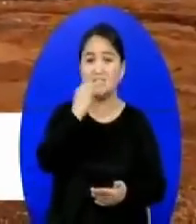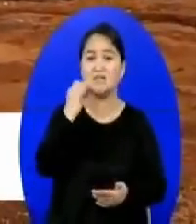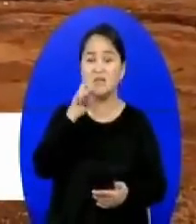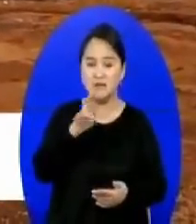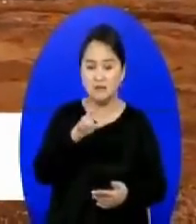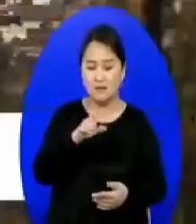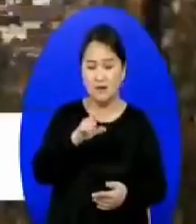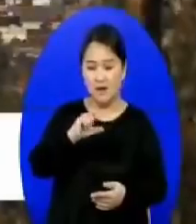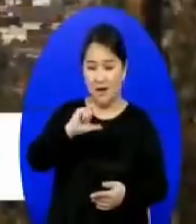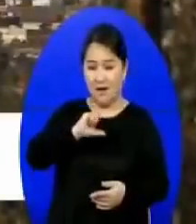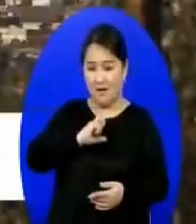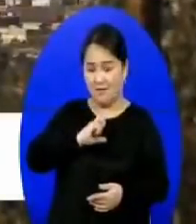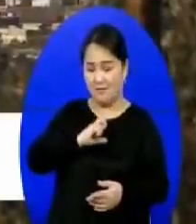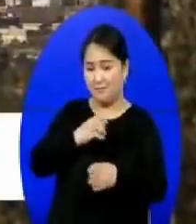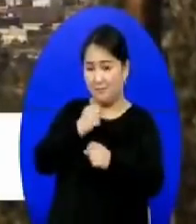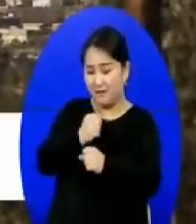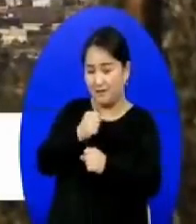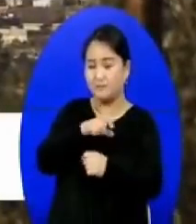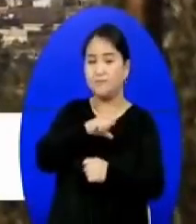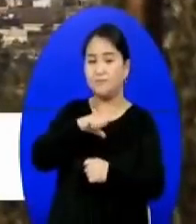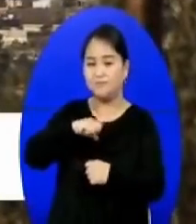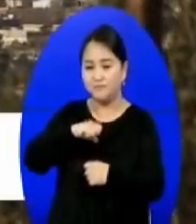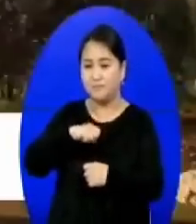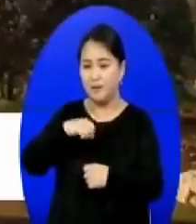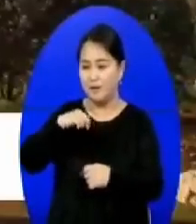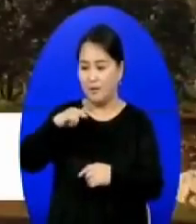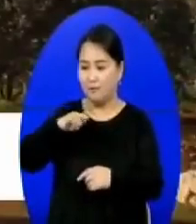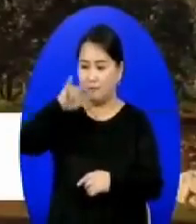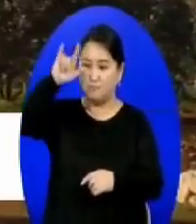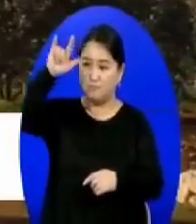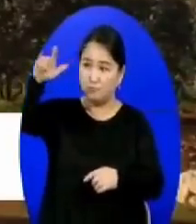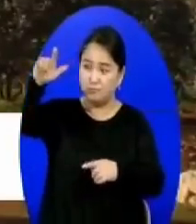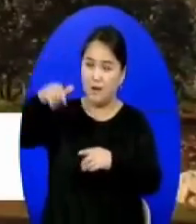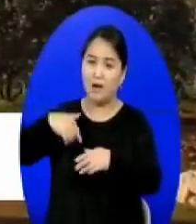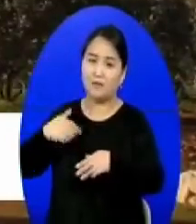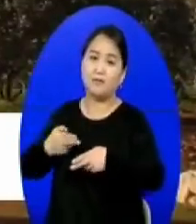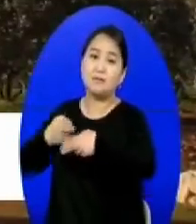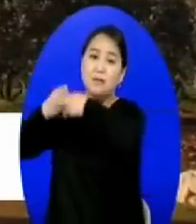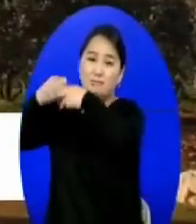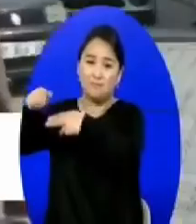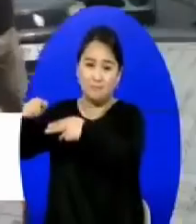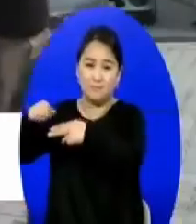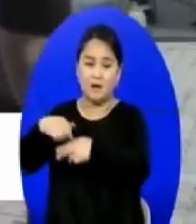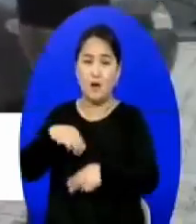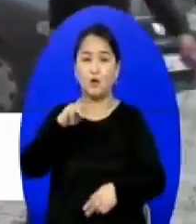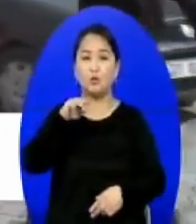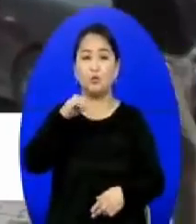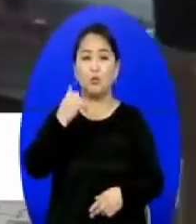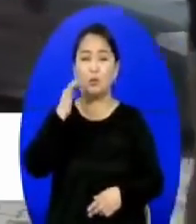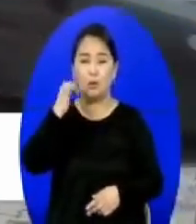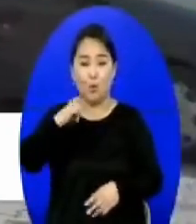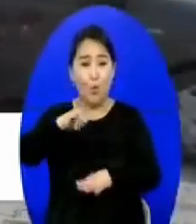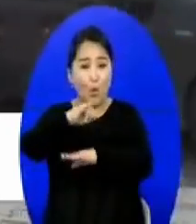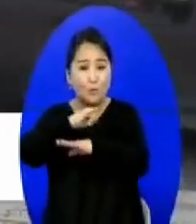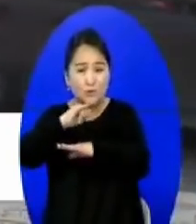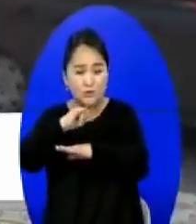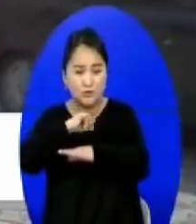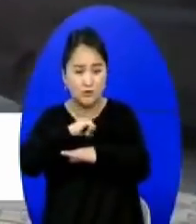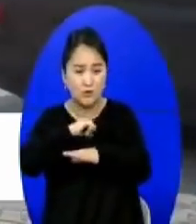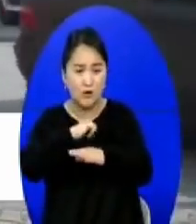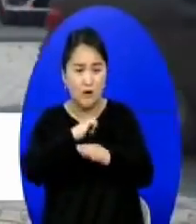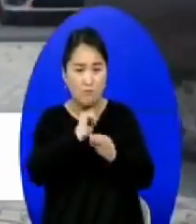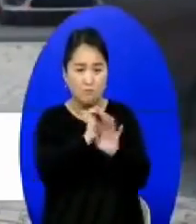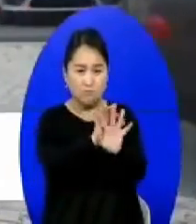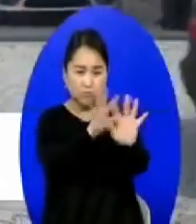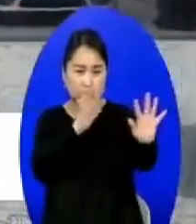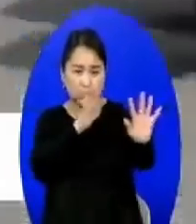засаг захиргааг дэмжиж оролцож, тус улсын армийг агаарын хүчээр дэмжиж байна. Харин Турк улсын хувьд Сирийн сөрөг хүчин босгочдыг дэмжиж энэ